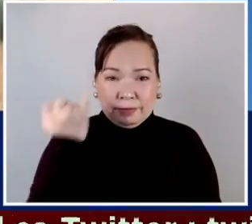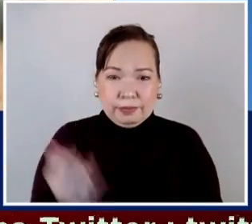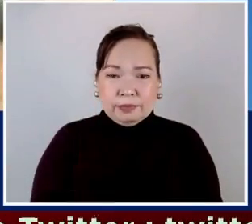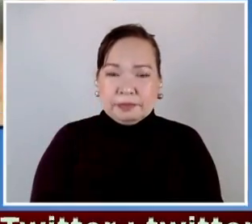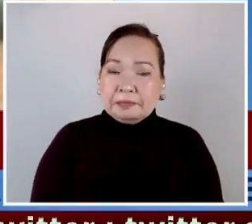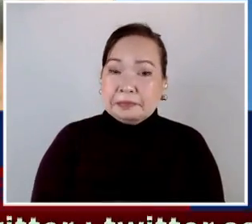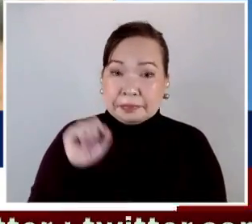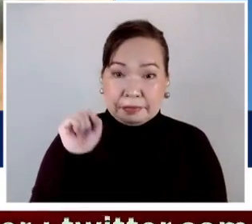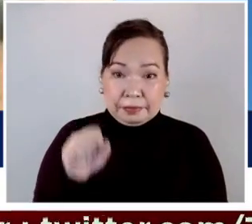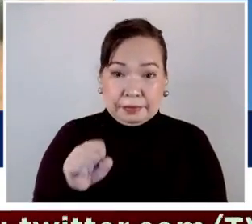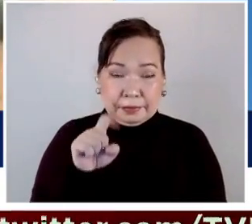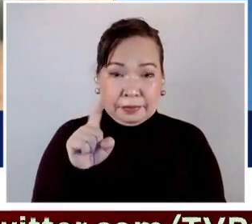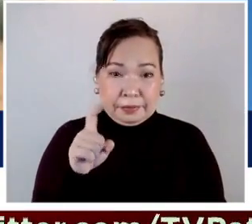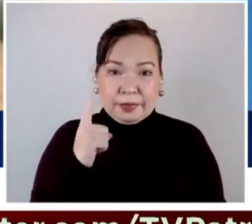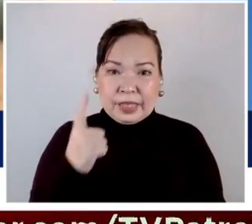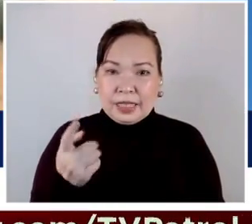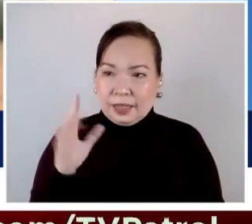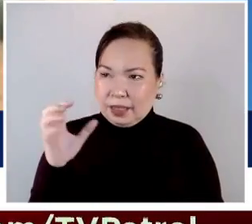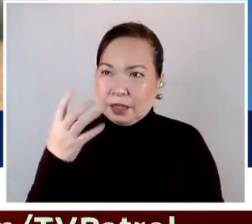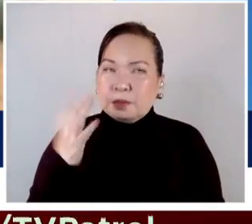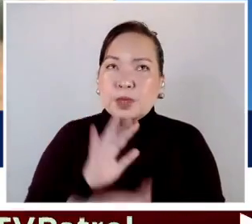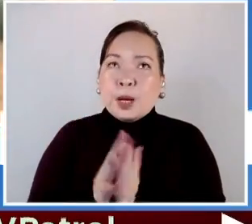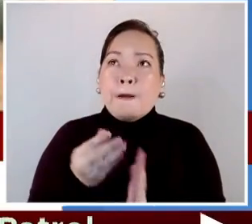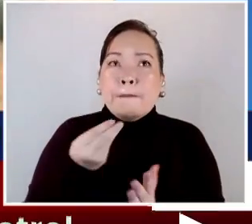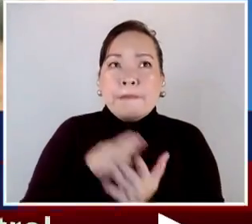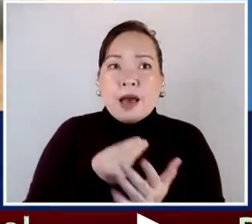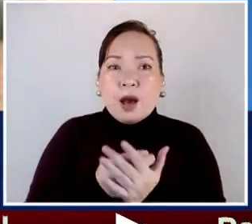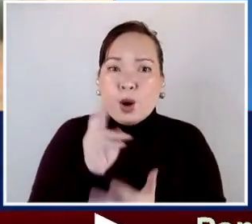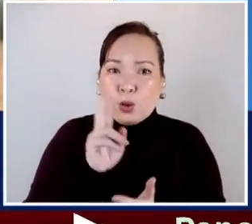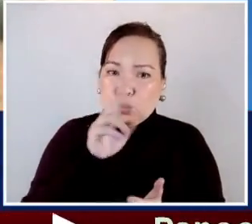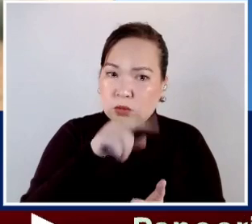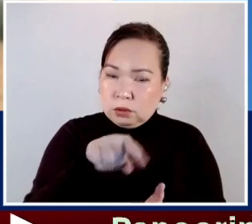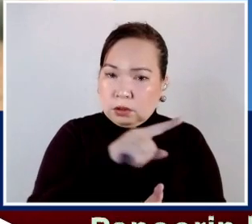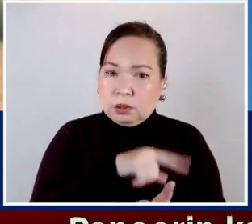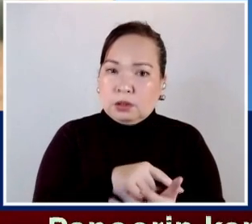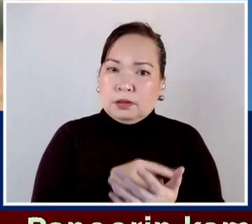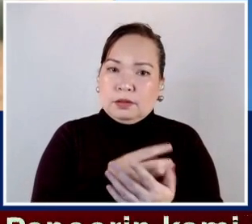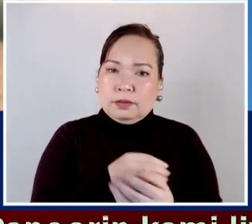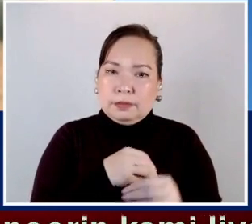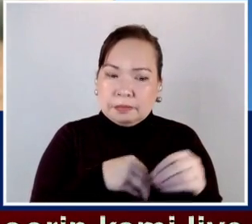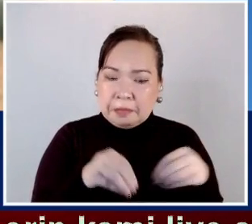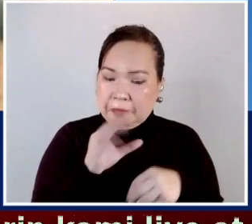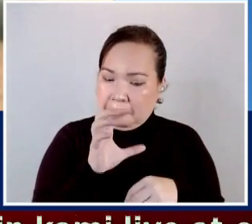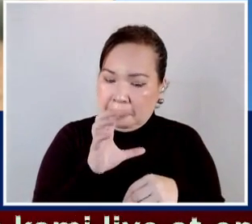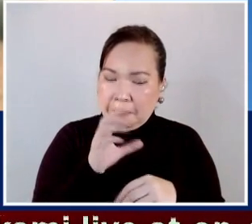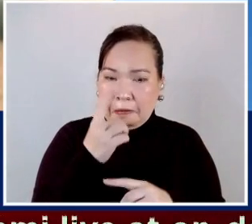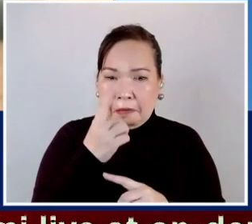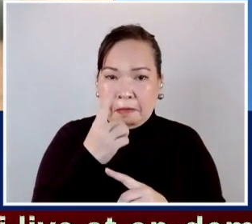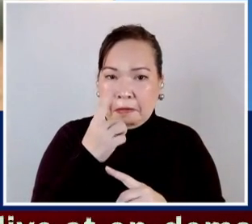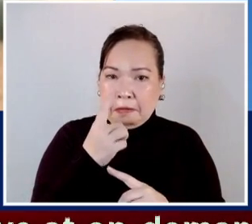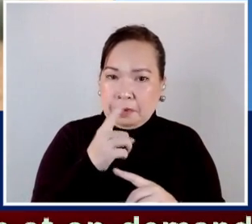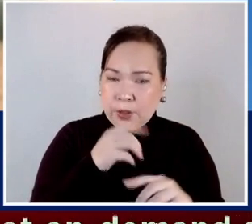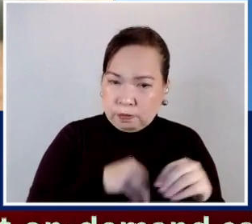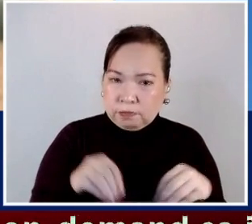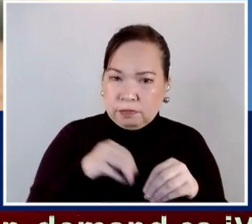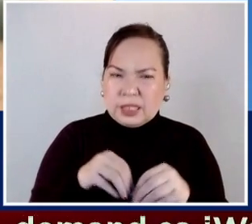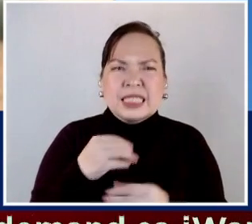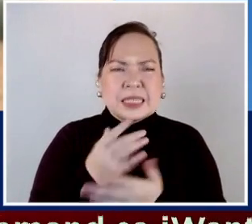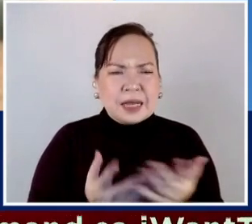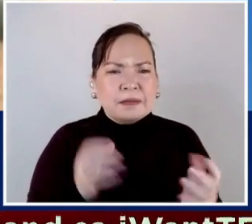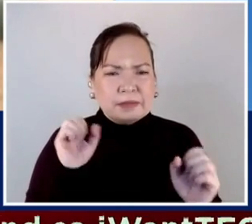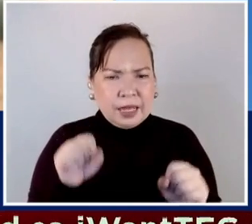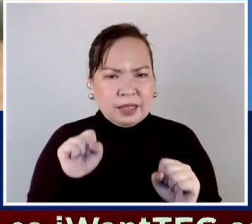maging income generating activity ito or magkakaroon sila ng income out of 500 pesos? I think oo,